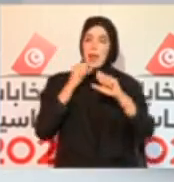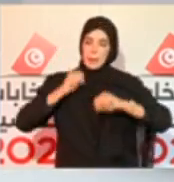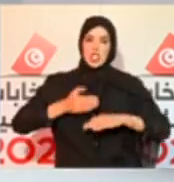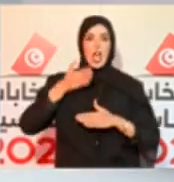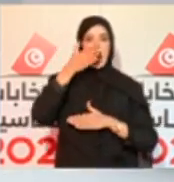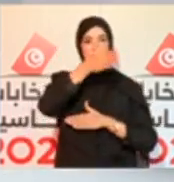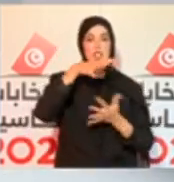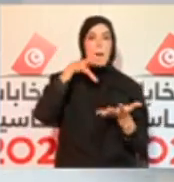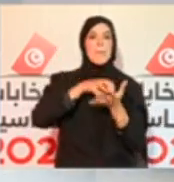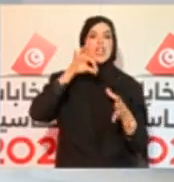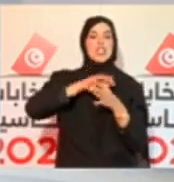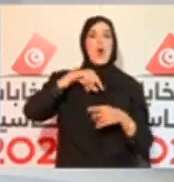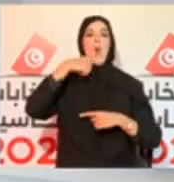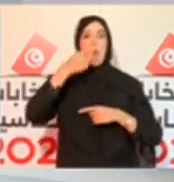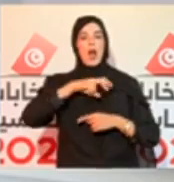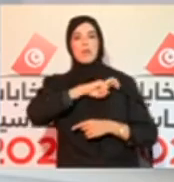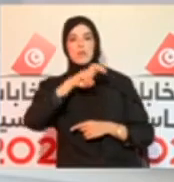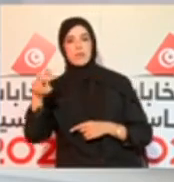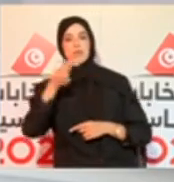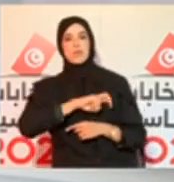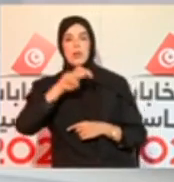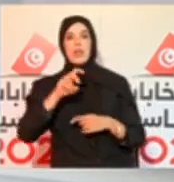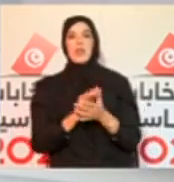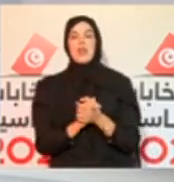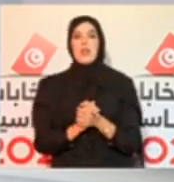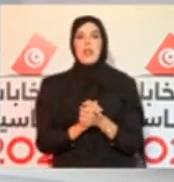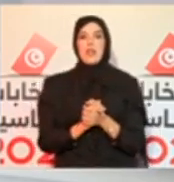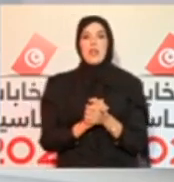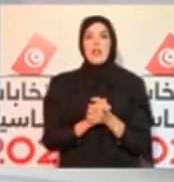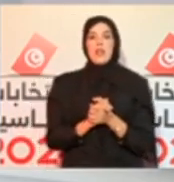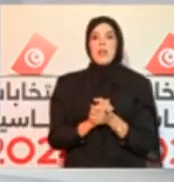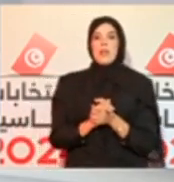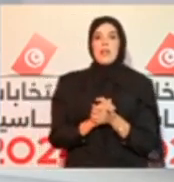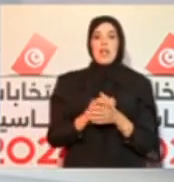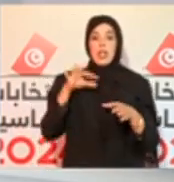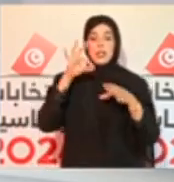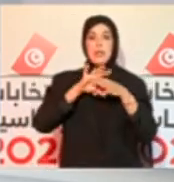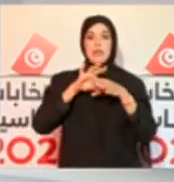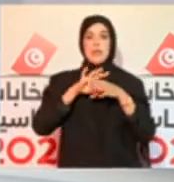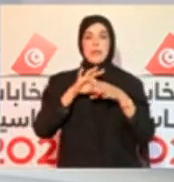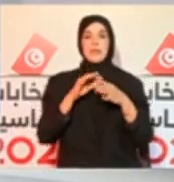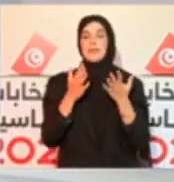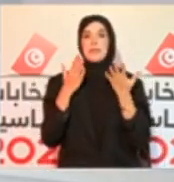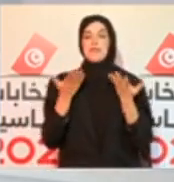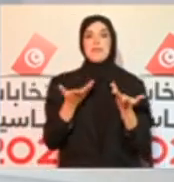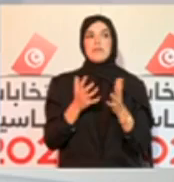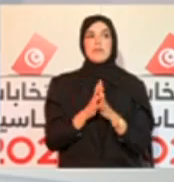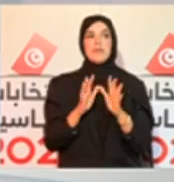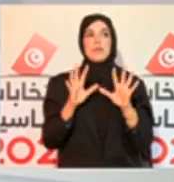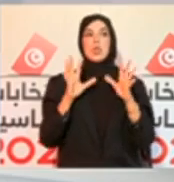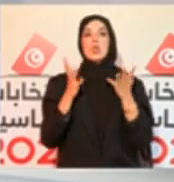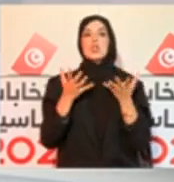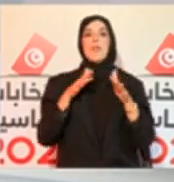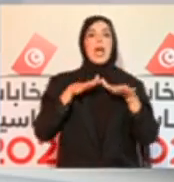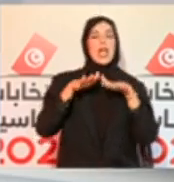الاقتراع ونعاود نروح بالنسبه الاستحقاق الانتخابي هذا معناها شنوو